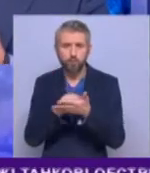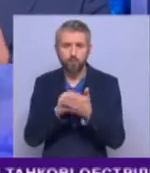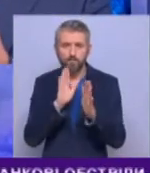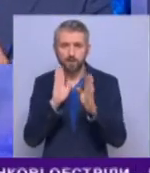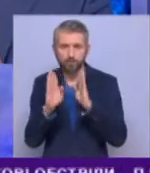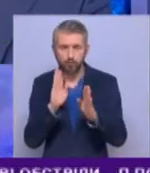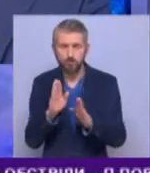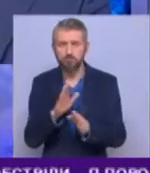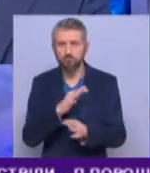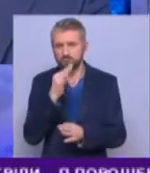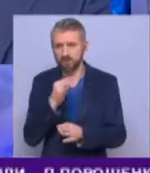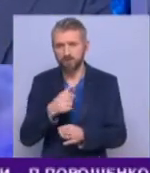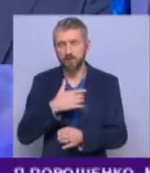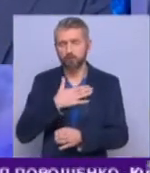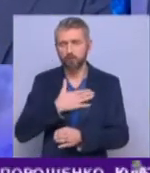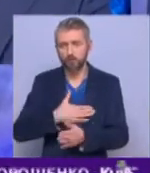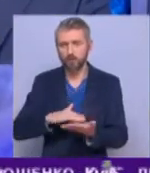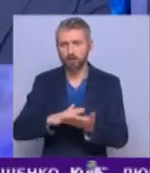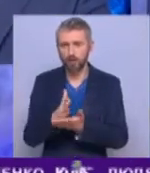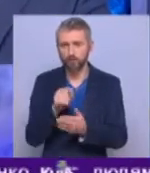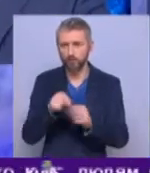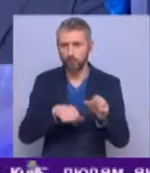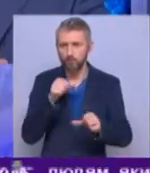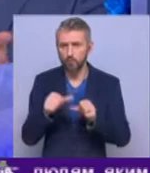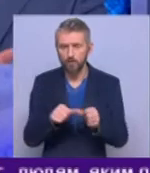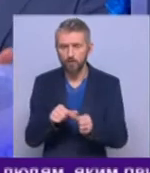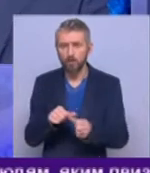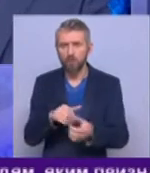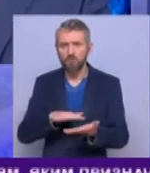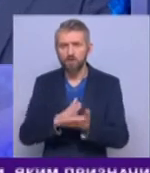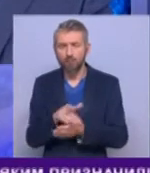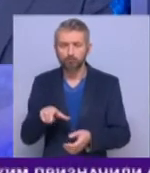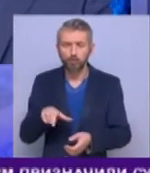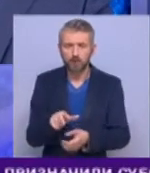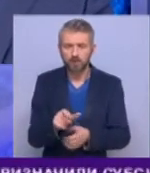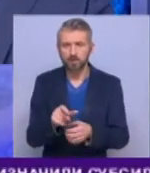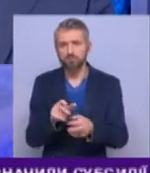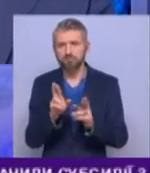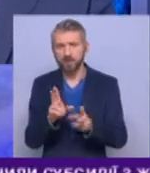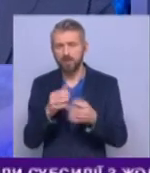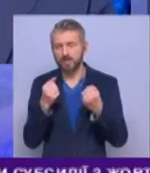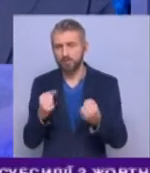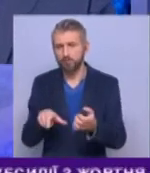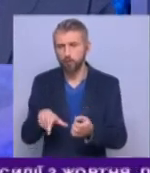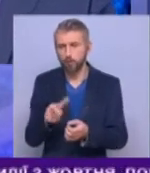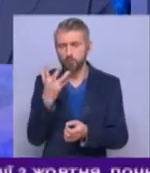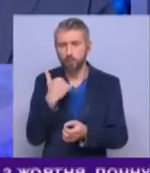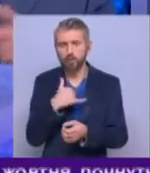сказав, що я задоволений якістю в цьому році шляхів, доріг і як їздити взагалі по дорогам. Коли в